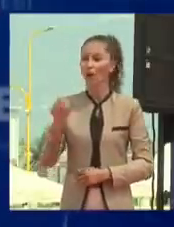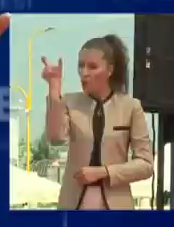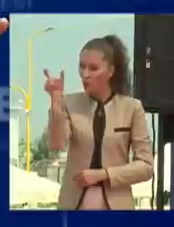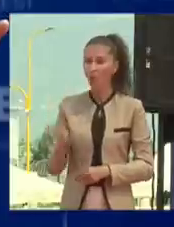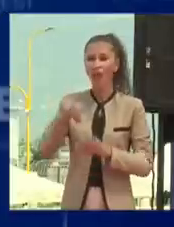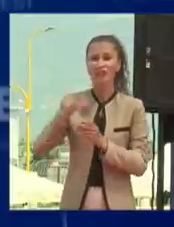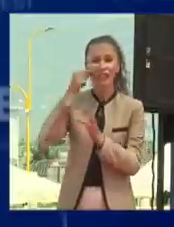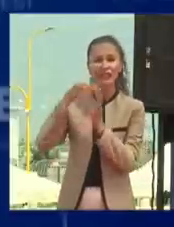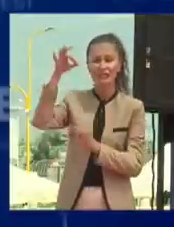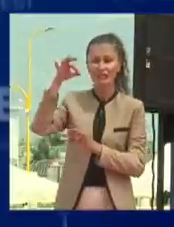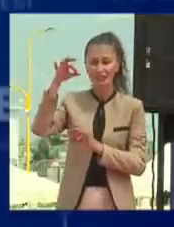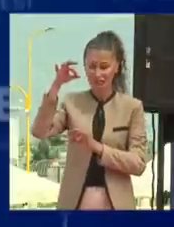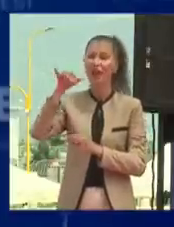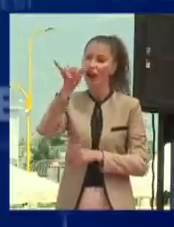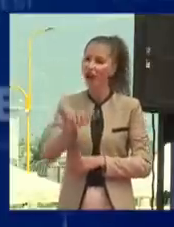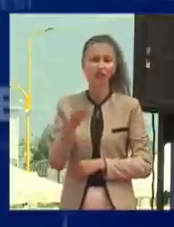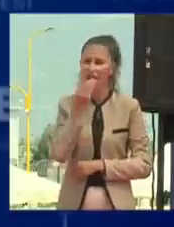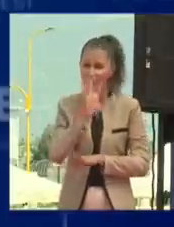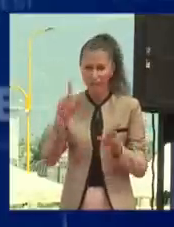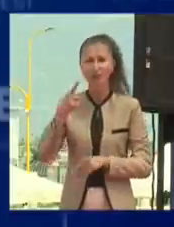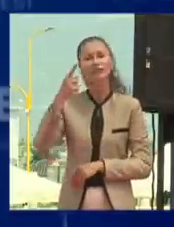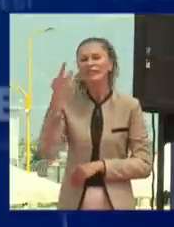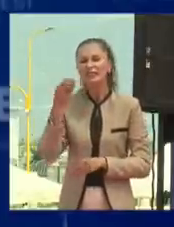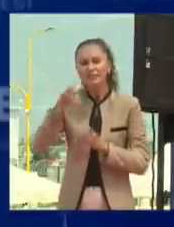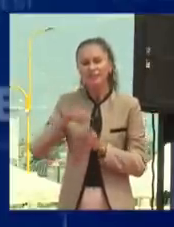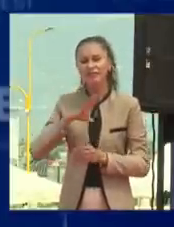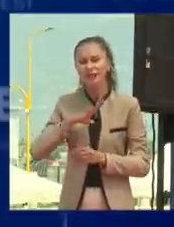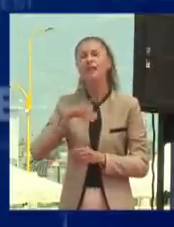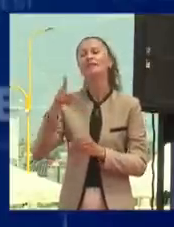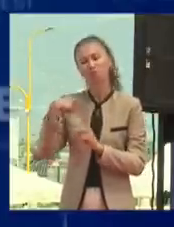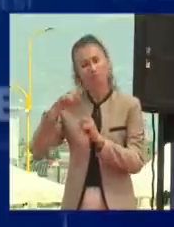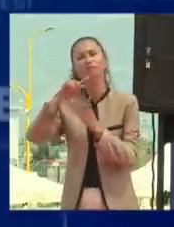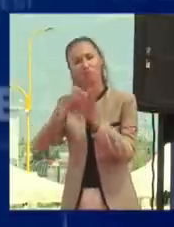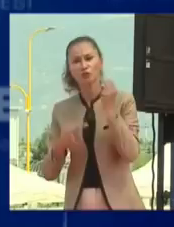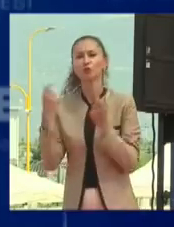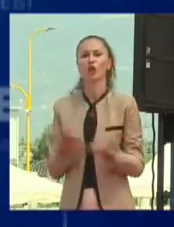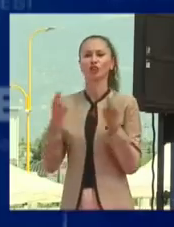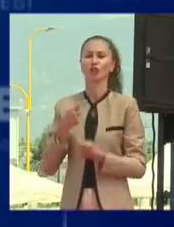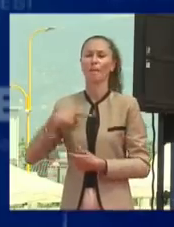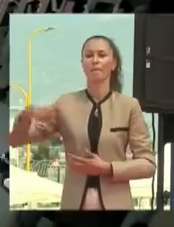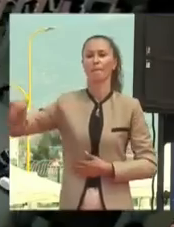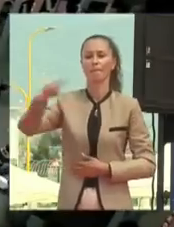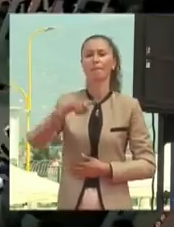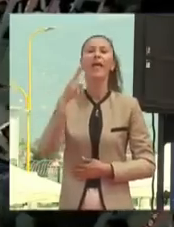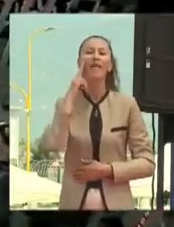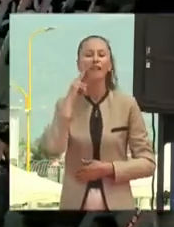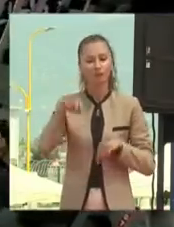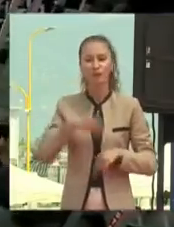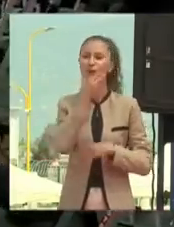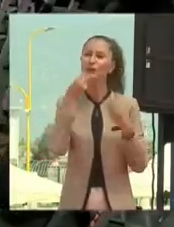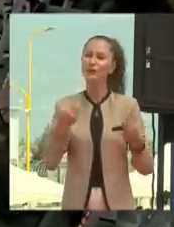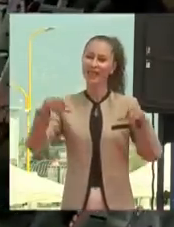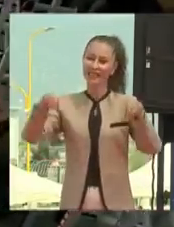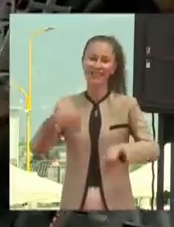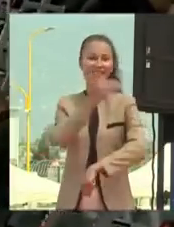yiyenin burnundan fitil fitil yatıracağım. Hiç kimse bundan endişe etmesin. Efendim bu güzel